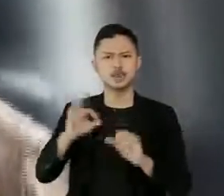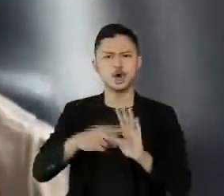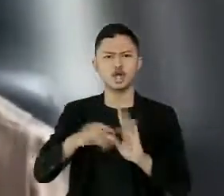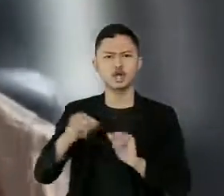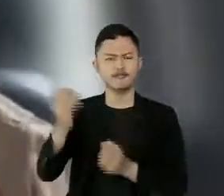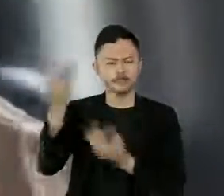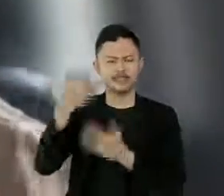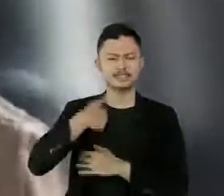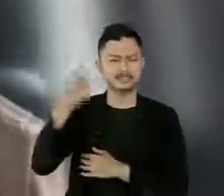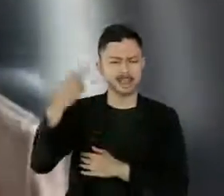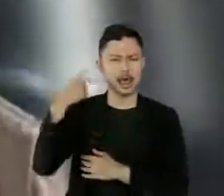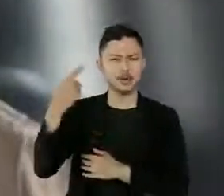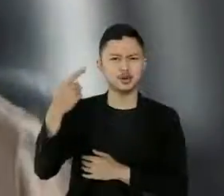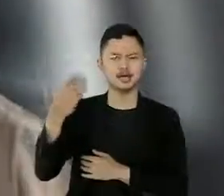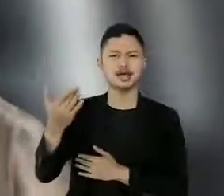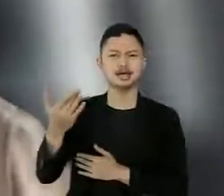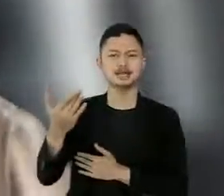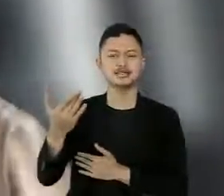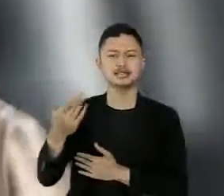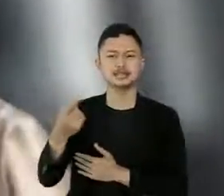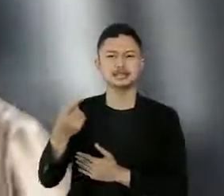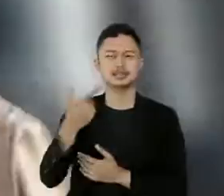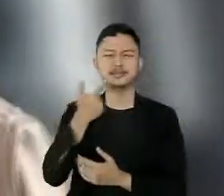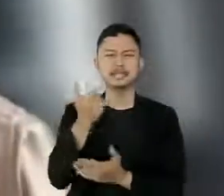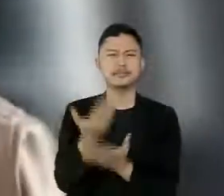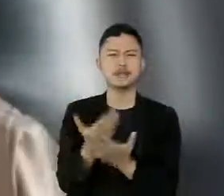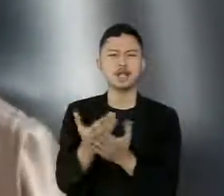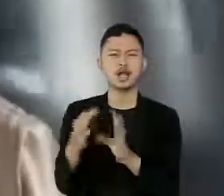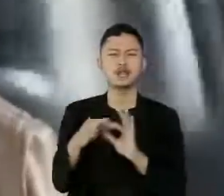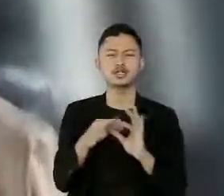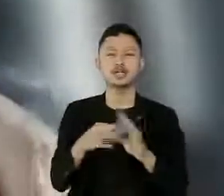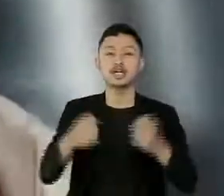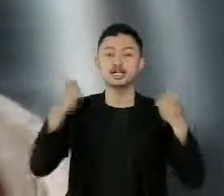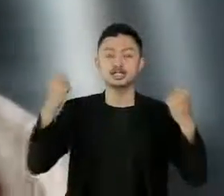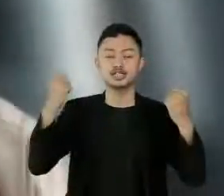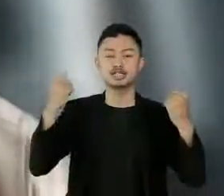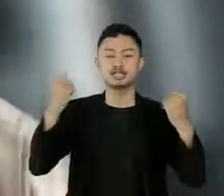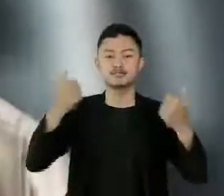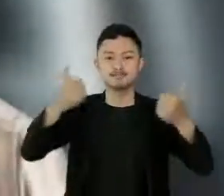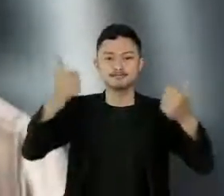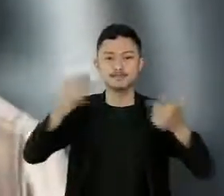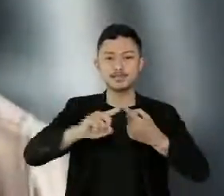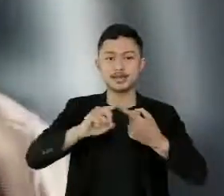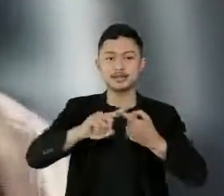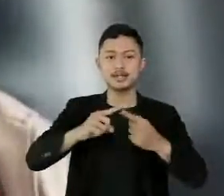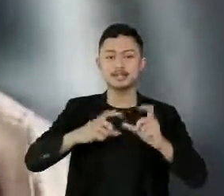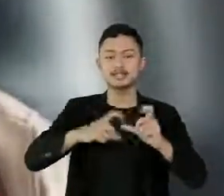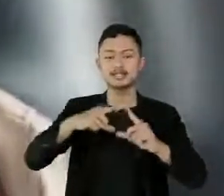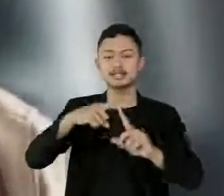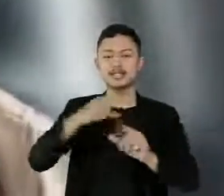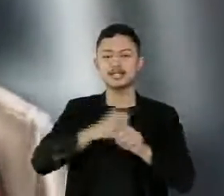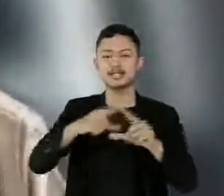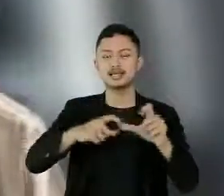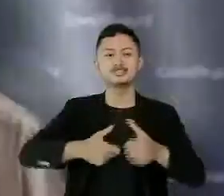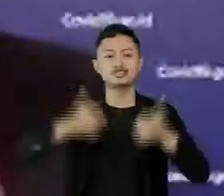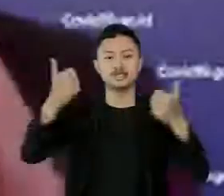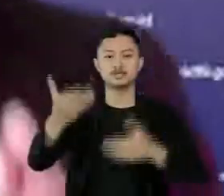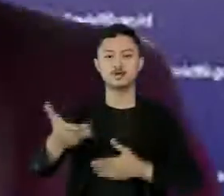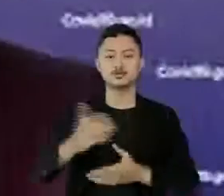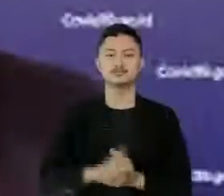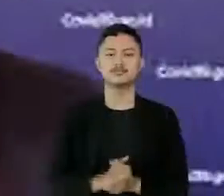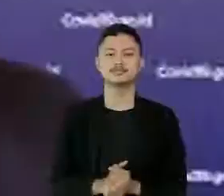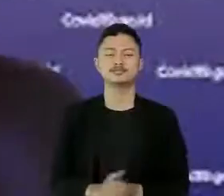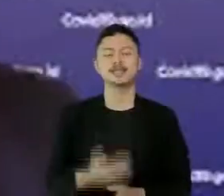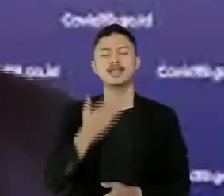mengingatkan untuk kita berkolaborasi, dan sukses. Salam untuk teman-teman Satgas. Terima kasih Mas